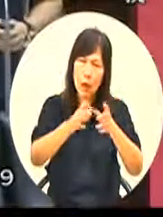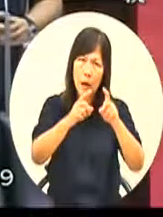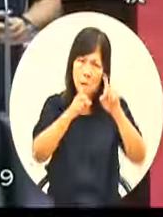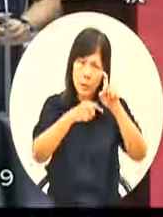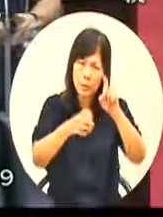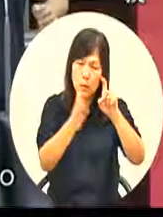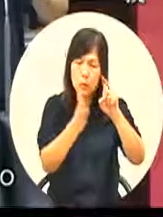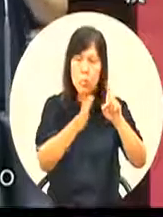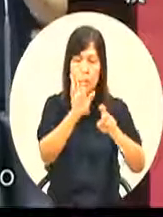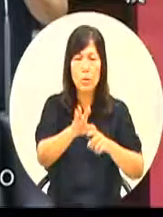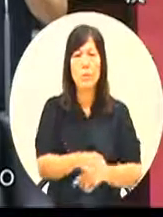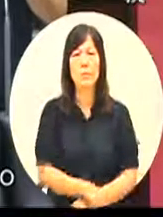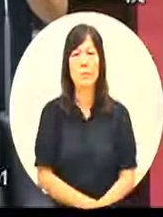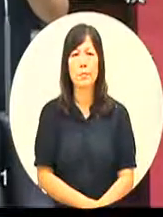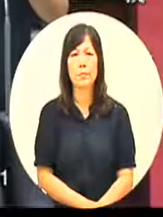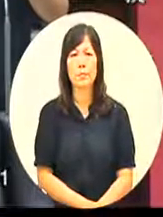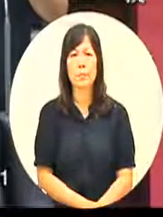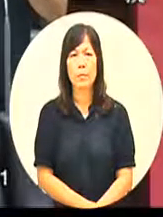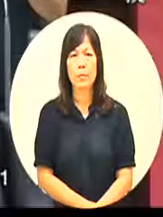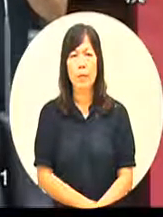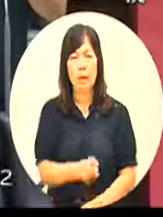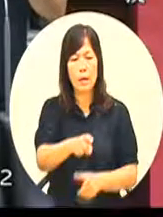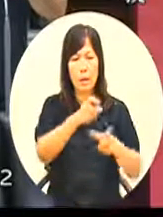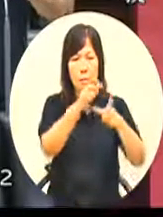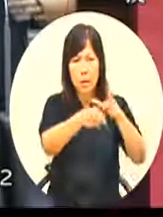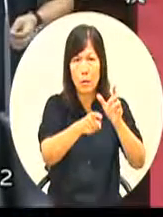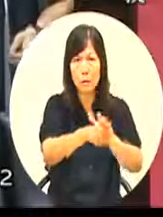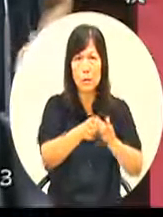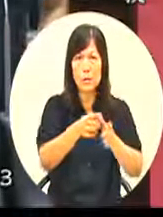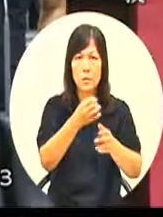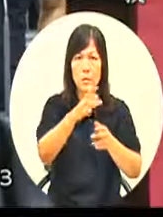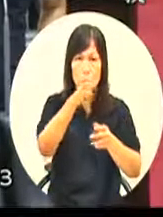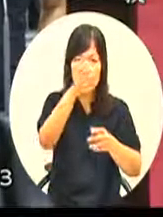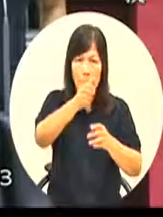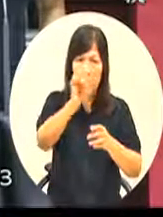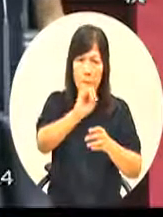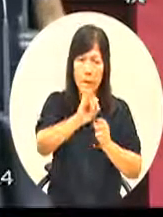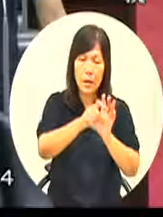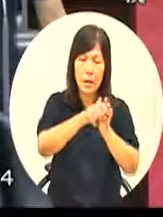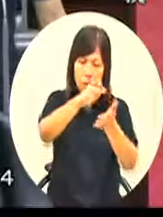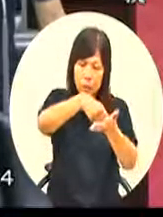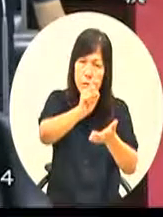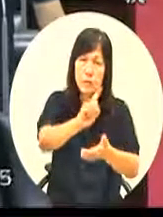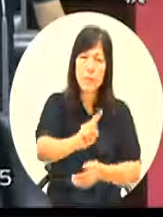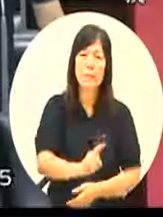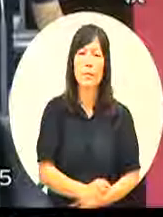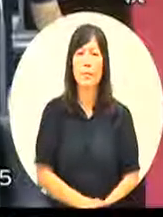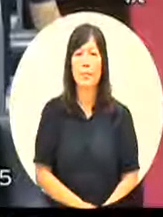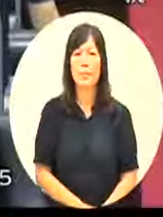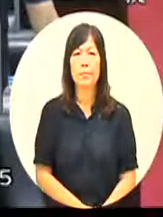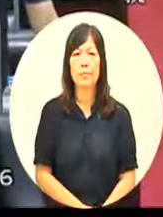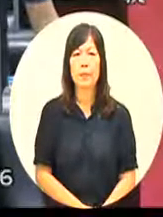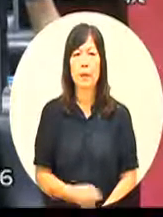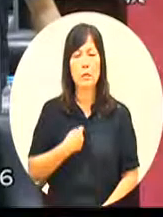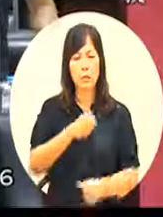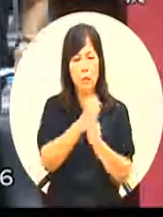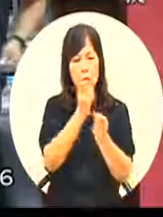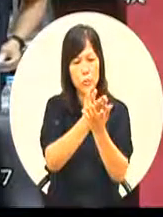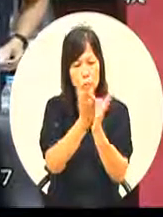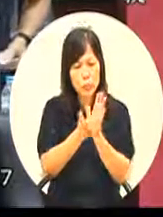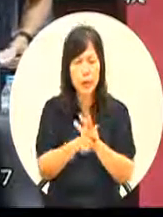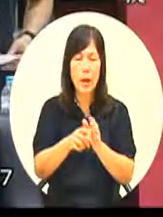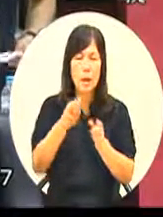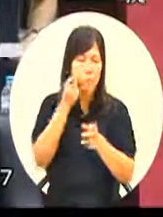模，要这个工厂的老板娘填什么？要填他们的职业类别薪资调